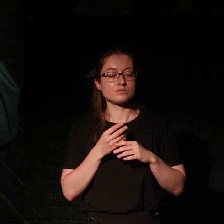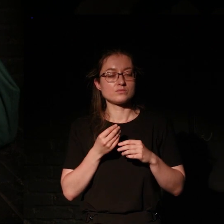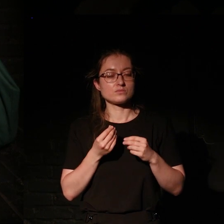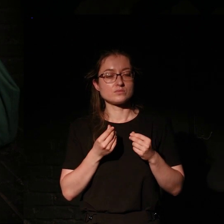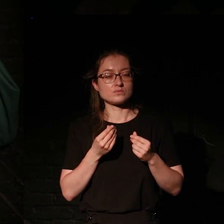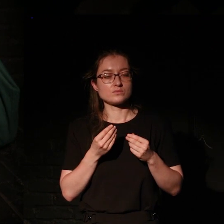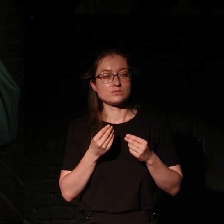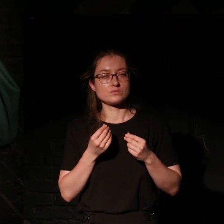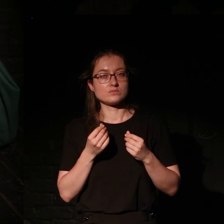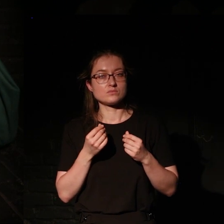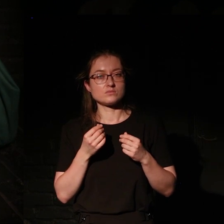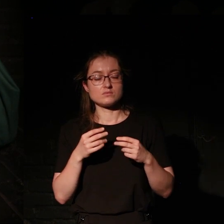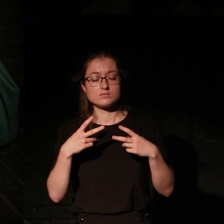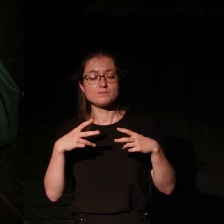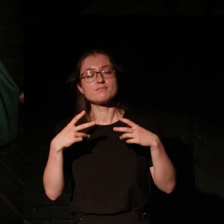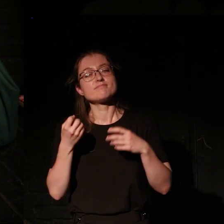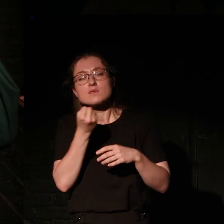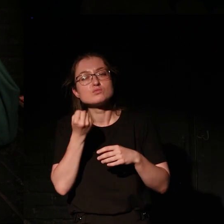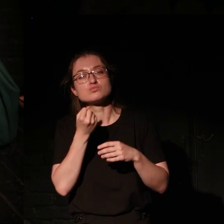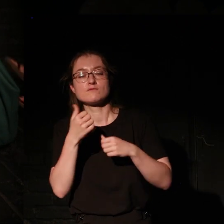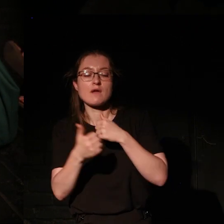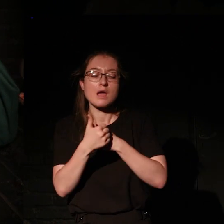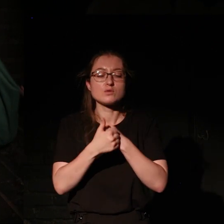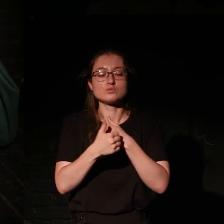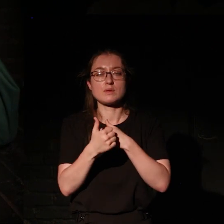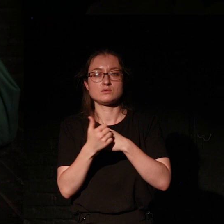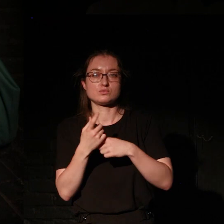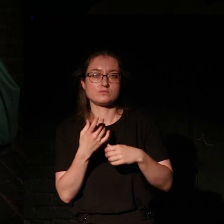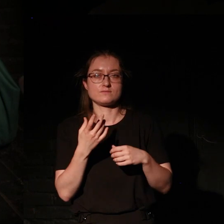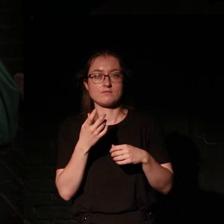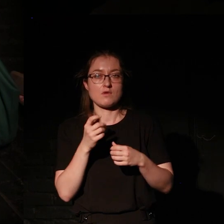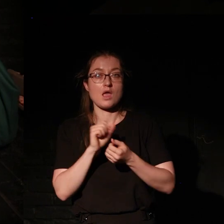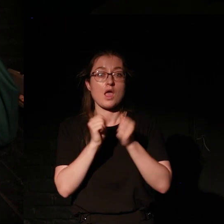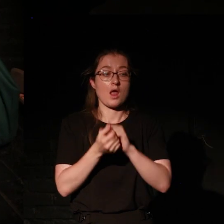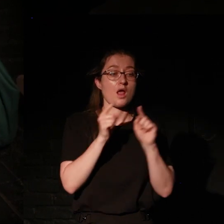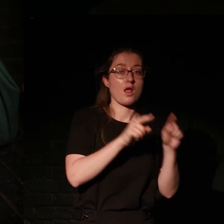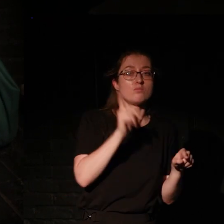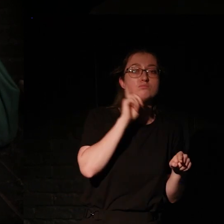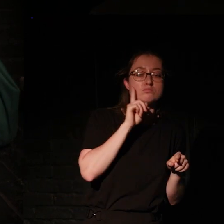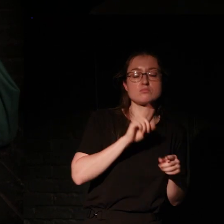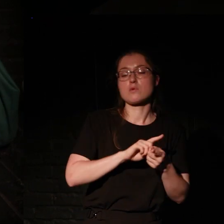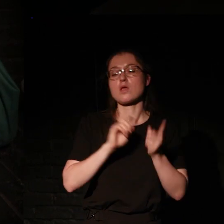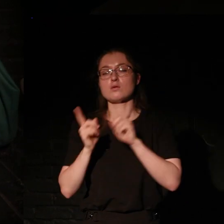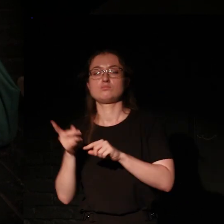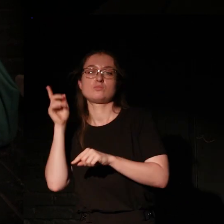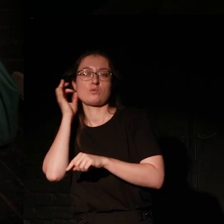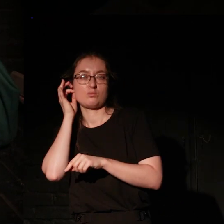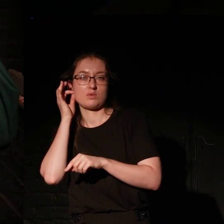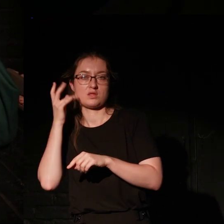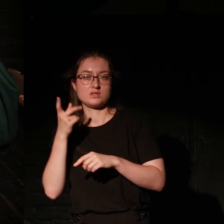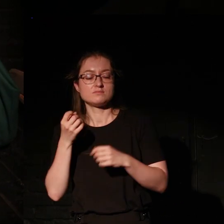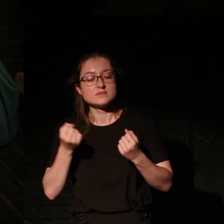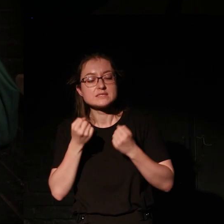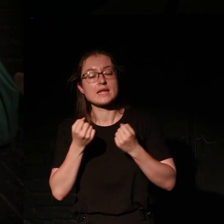ani tych argumentów właśnie z anerskością czy za kobiecością, tylko starać się o Bogu myśleć w